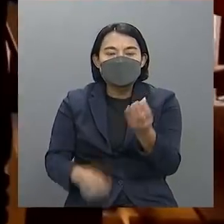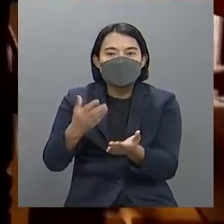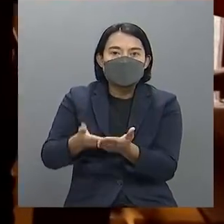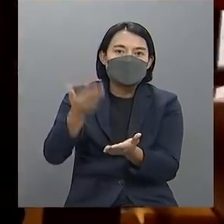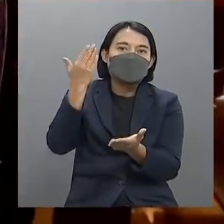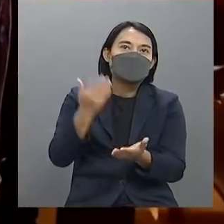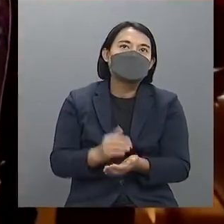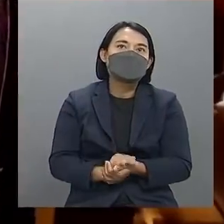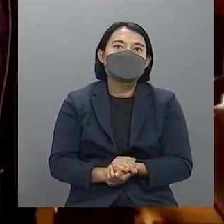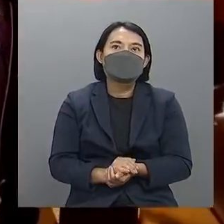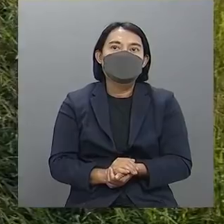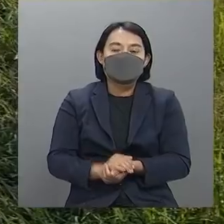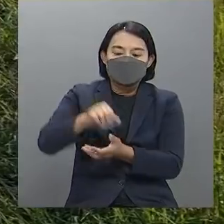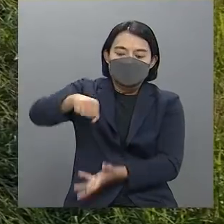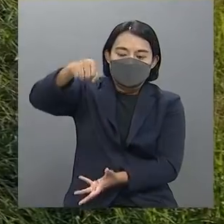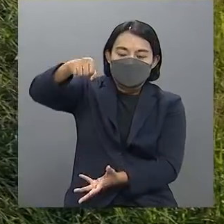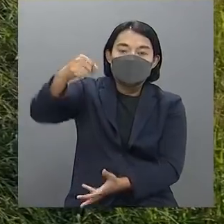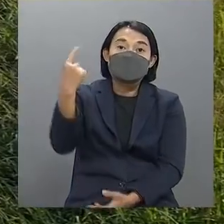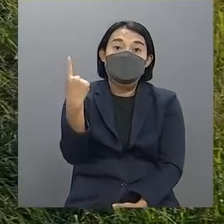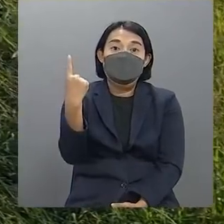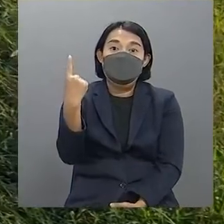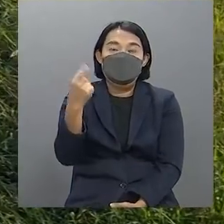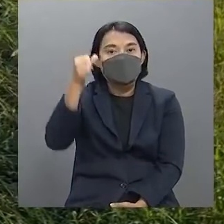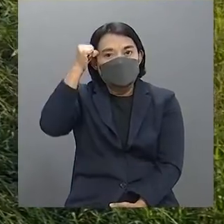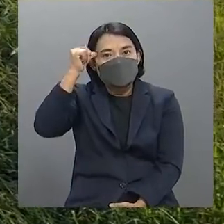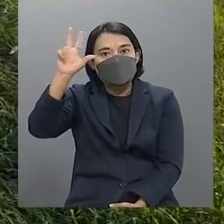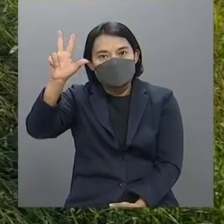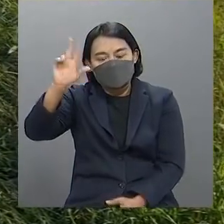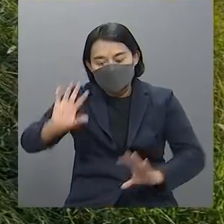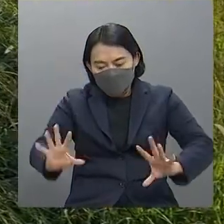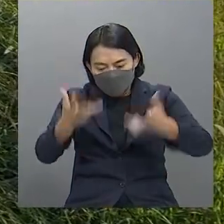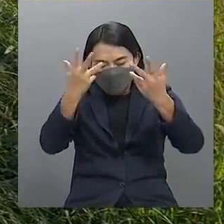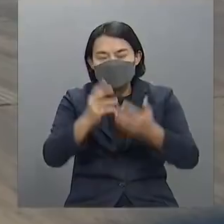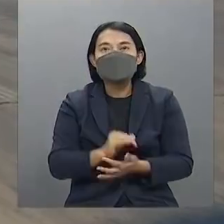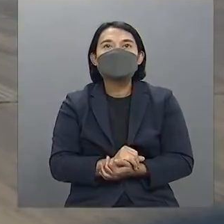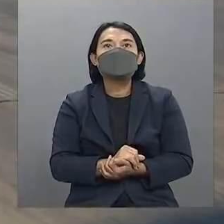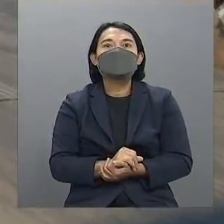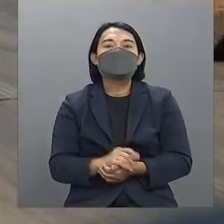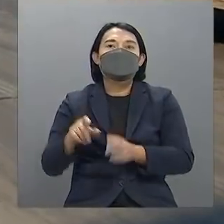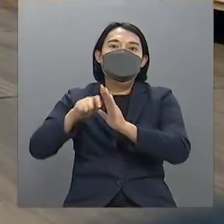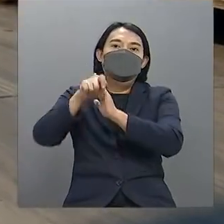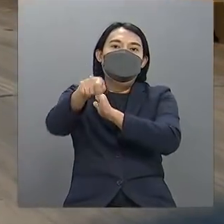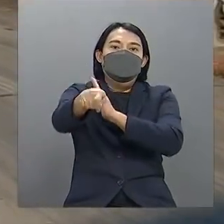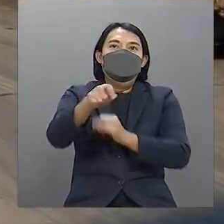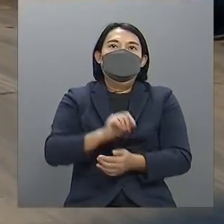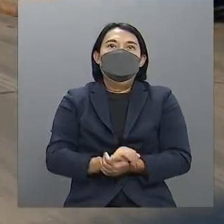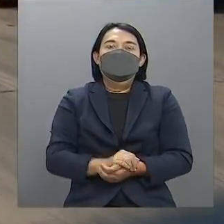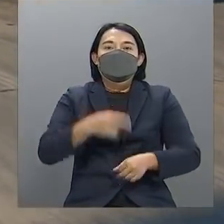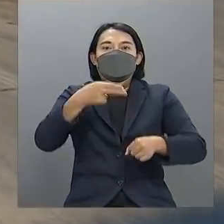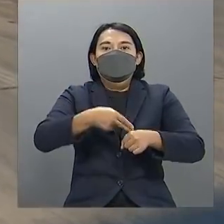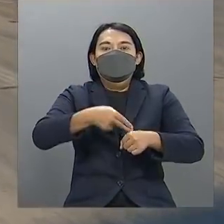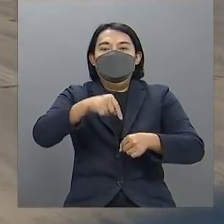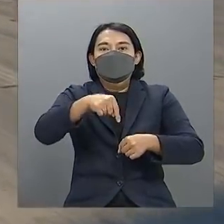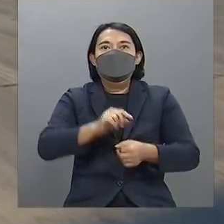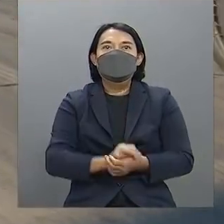ใช้กี่วัน 3วันค่ะ 3วัน ที่นครราชสีมาตามปั๊มต่างๆปรากฏว่าเงียบเหงาค่ะคุณ